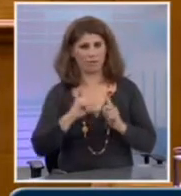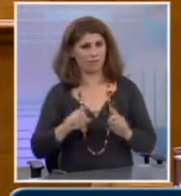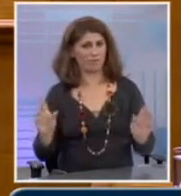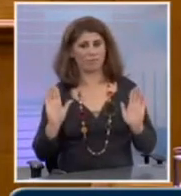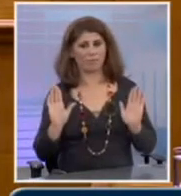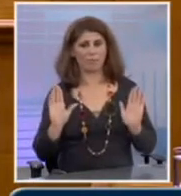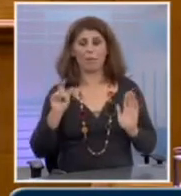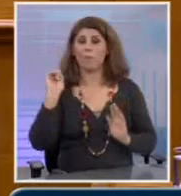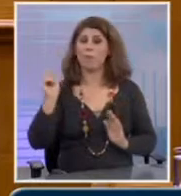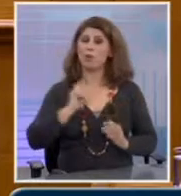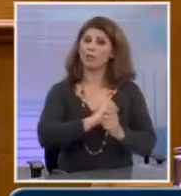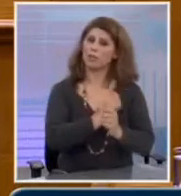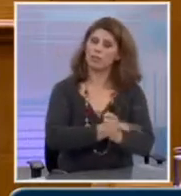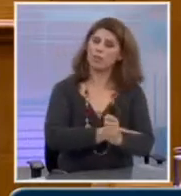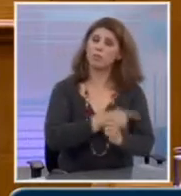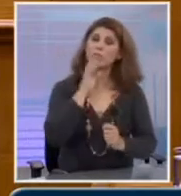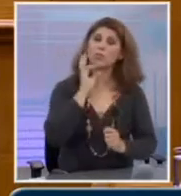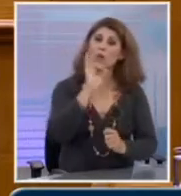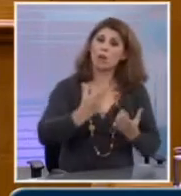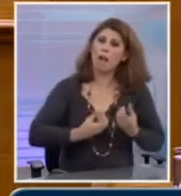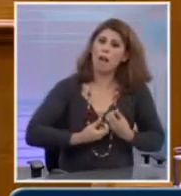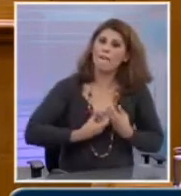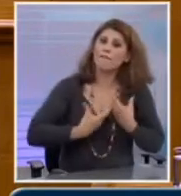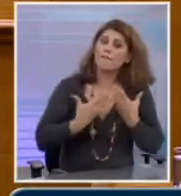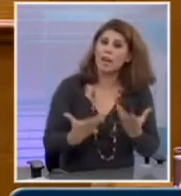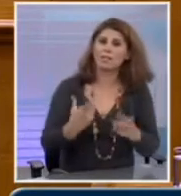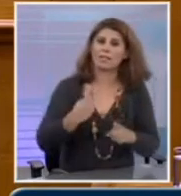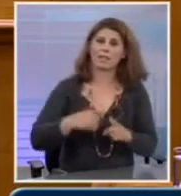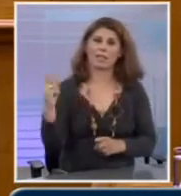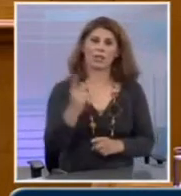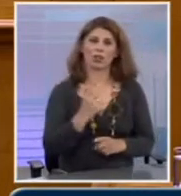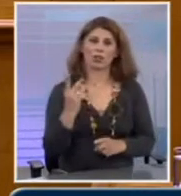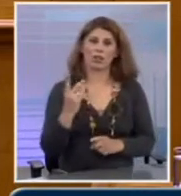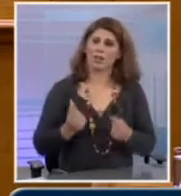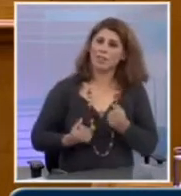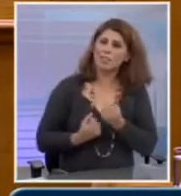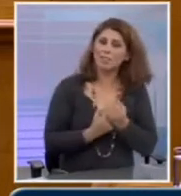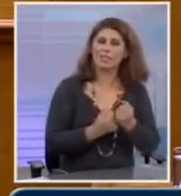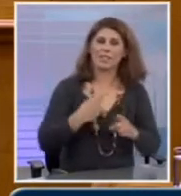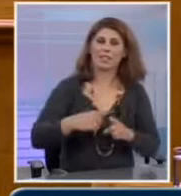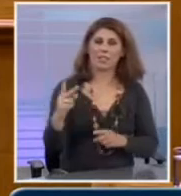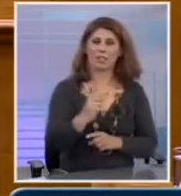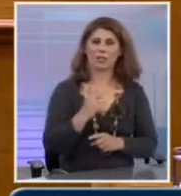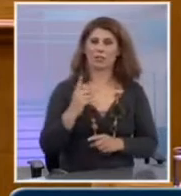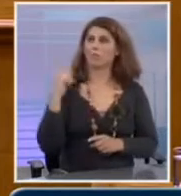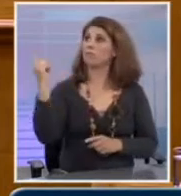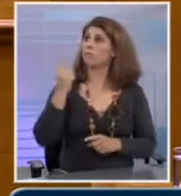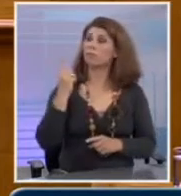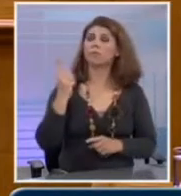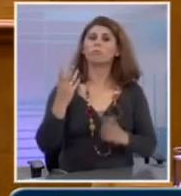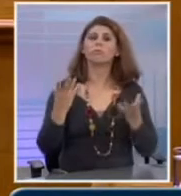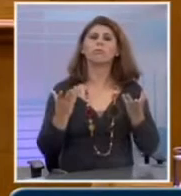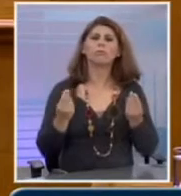Είναι πολιτική δύναμη που επιδιώκει να εκφράσει την ελληνική κοινωνία και να την στηρίξει κάτω από συνθήκες